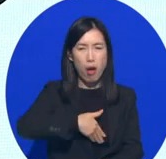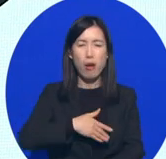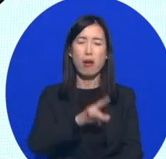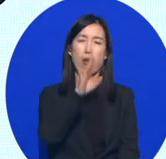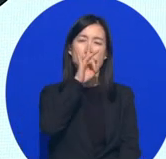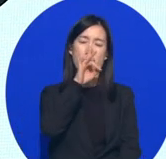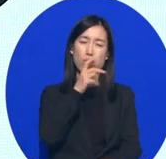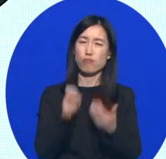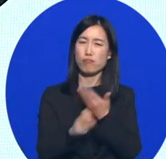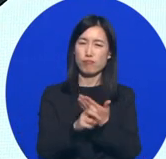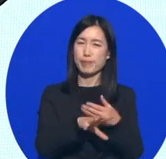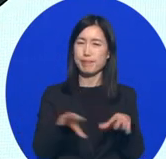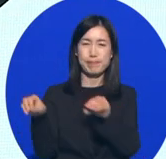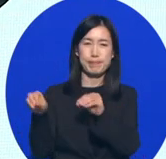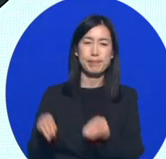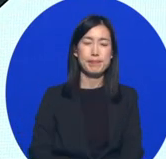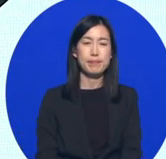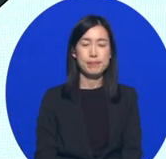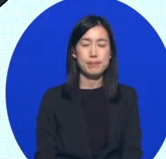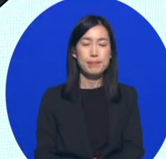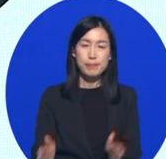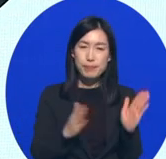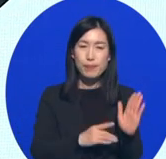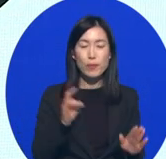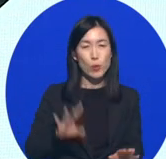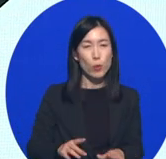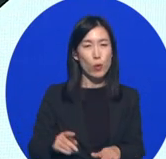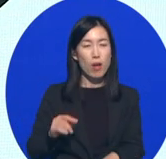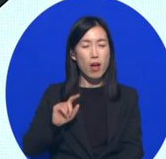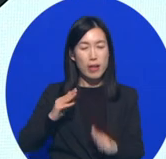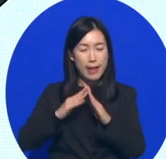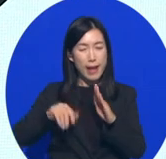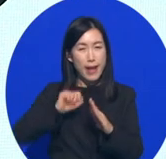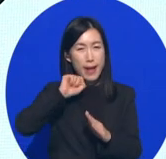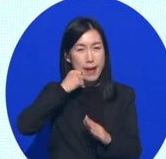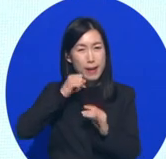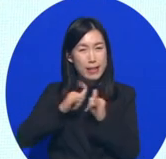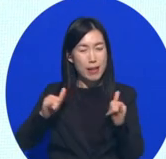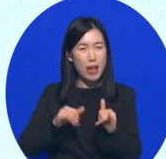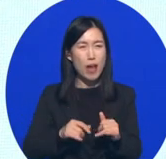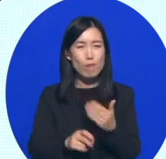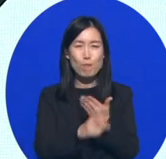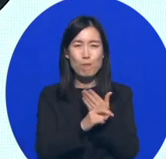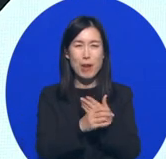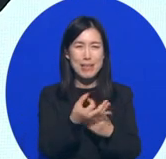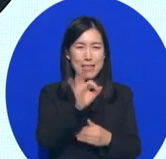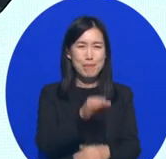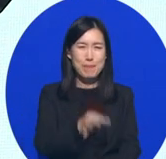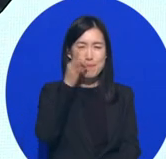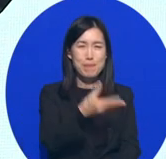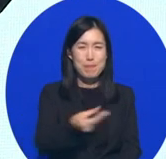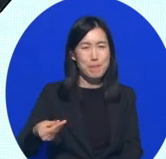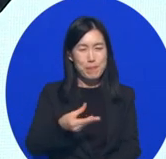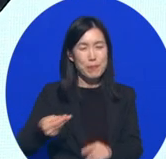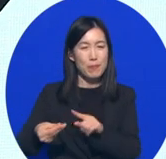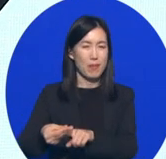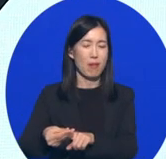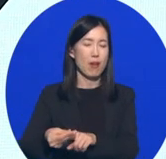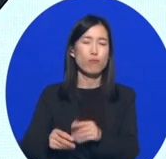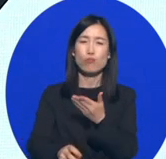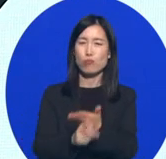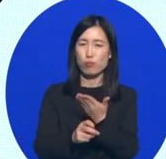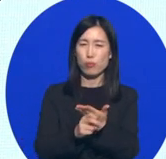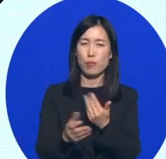정부가 취약계층의 삶을 피폐하게 만드는 불법 사금융의 칼을 빼들었습니다 내년 상반기까지 불법